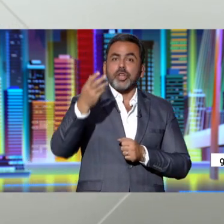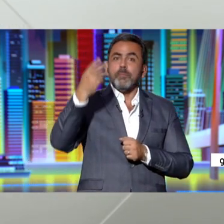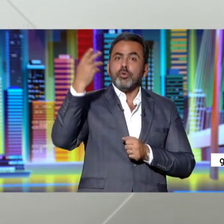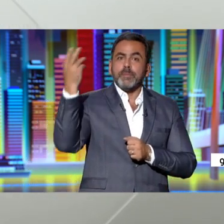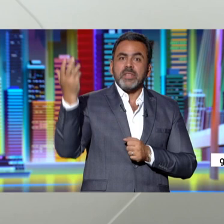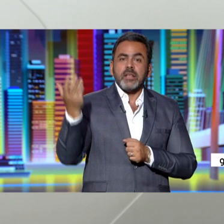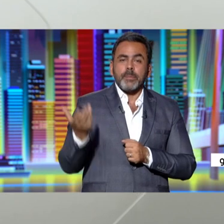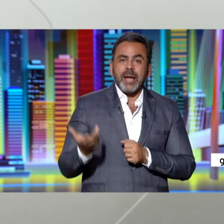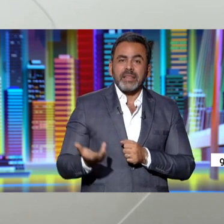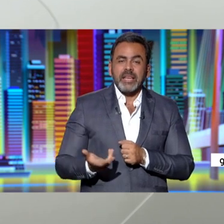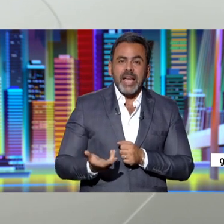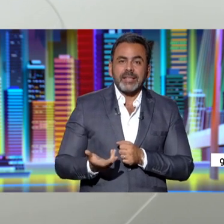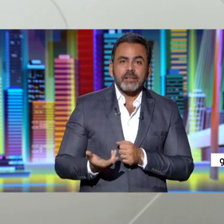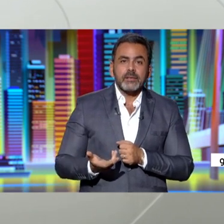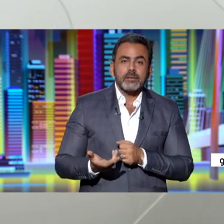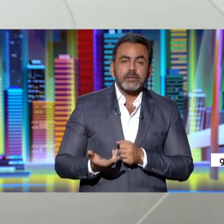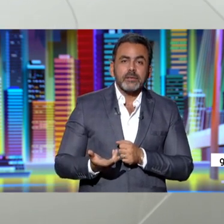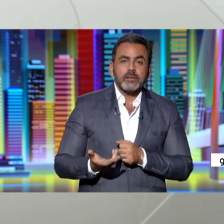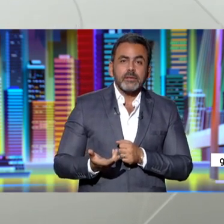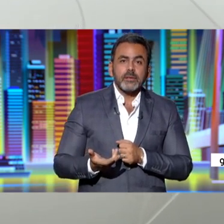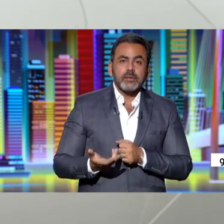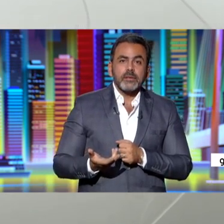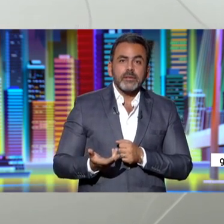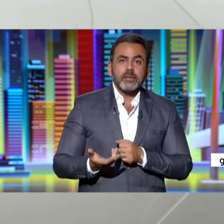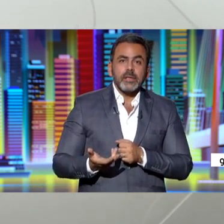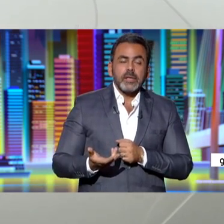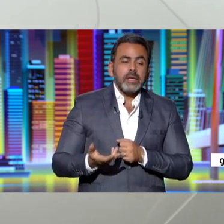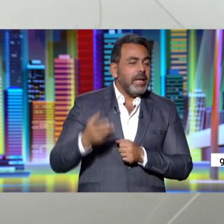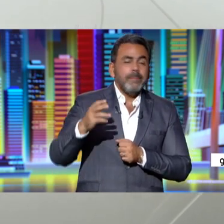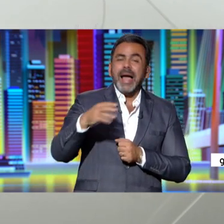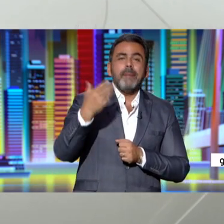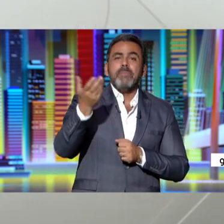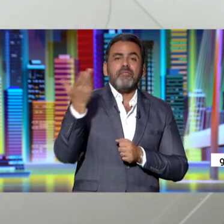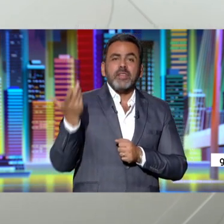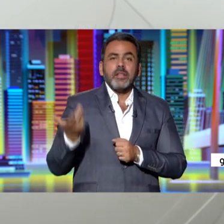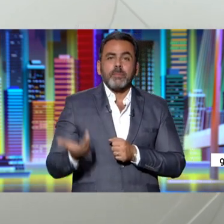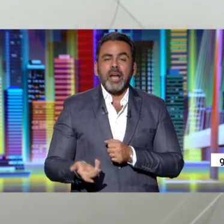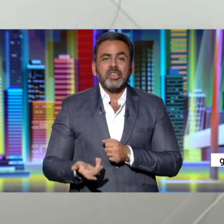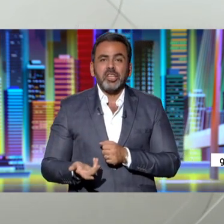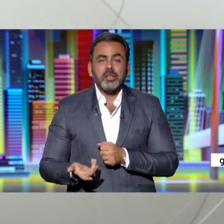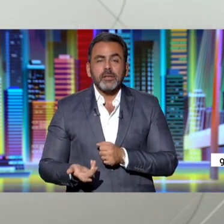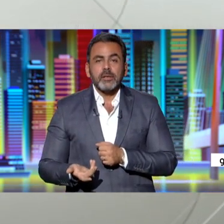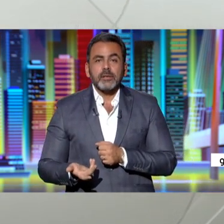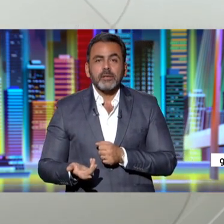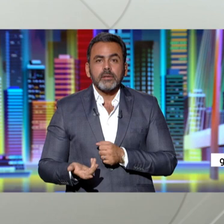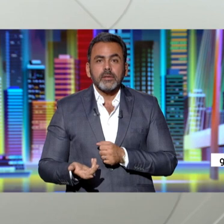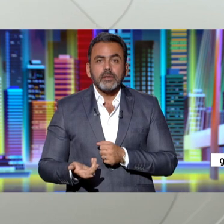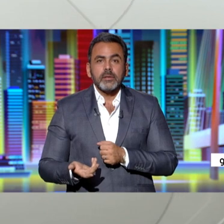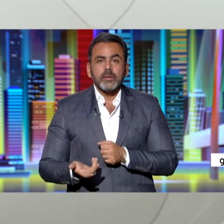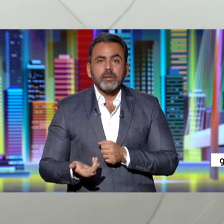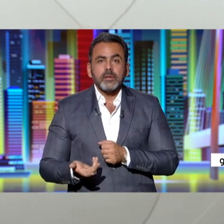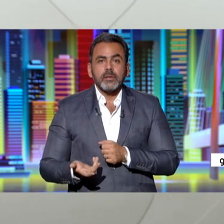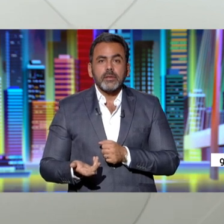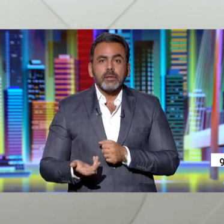شكل التشبث ب 2 ا ا يعني ايه المحبه في 2 ا